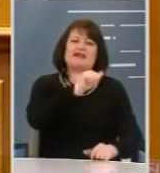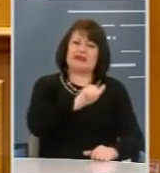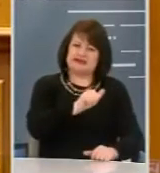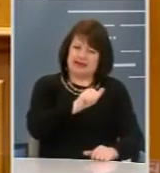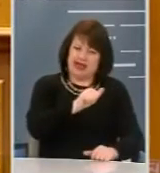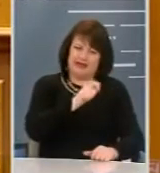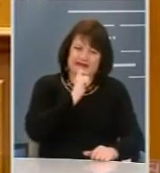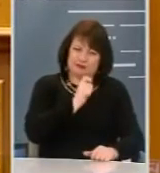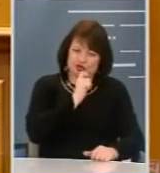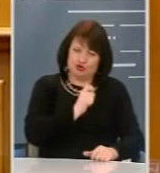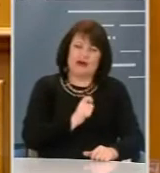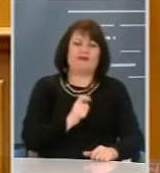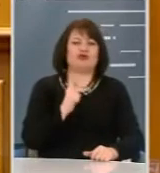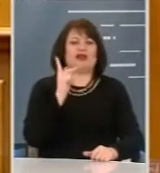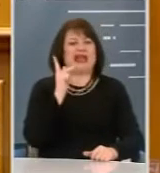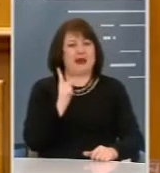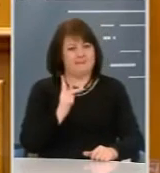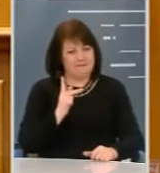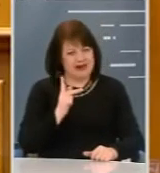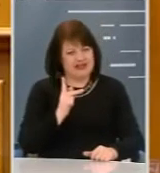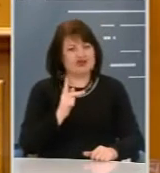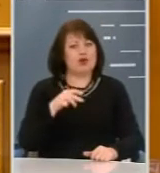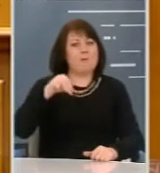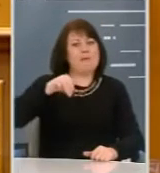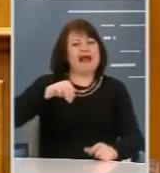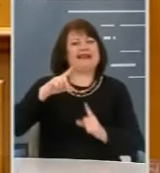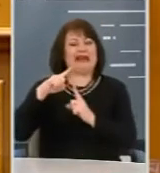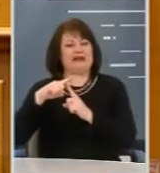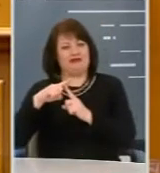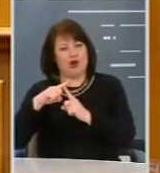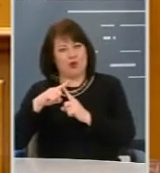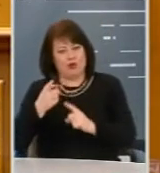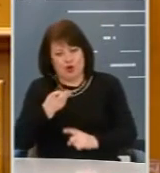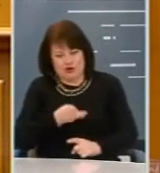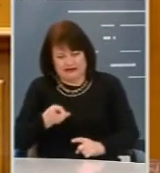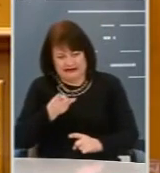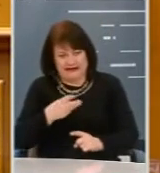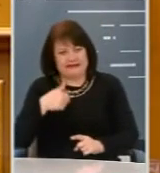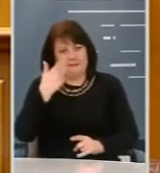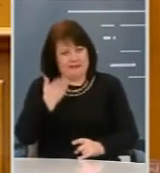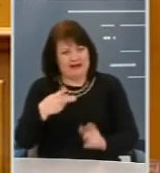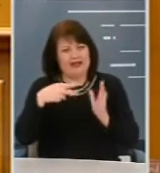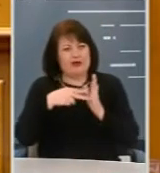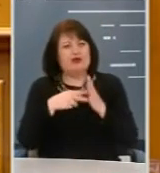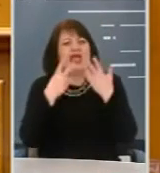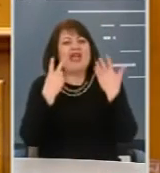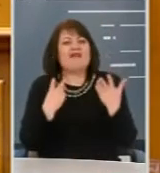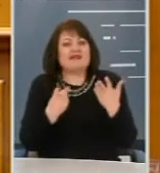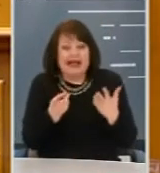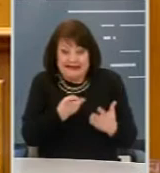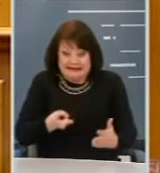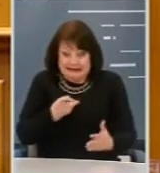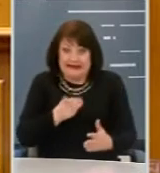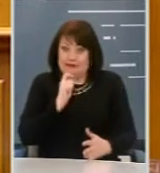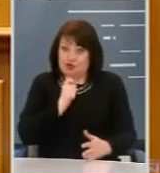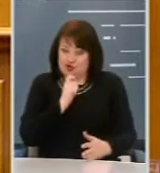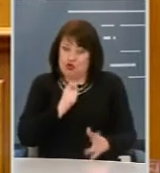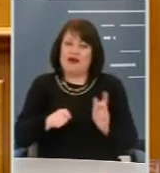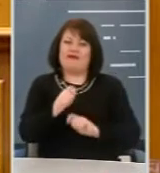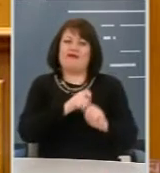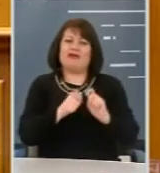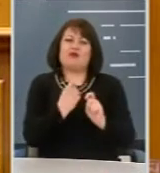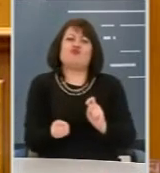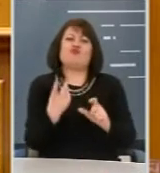Αναστασιάδη, Αναστάσιο Καραμίτσο και Μάκη Τριανταφυλόπουλο, ιδρύεται το 2007 από τους ίδιους μια